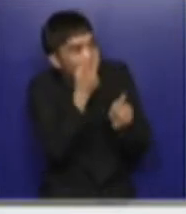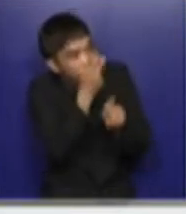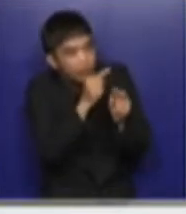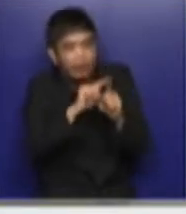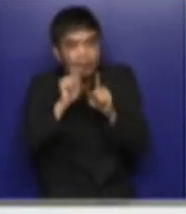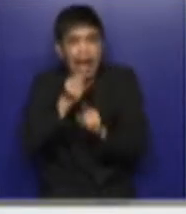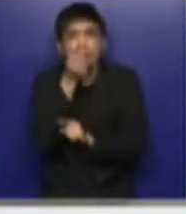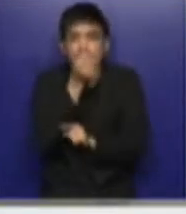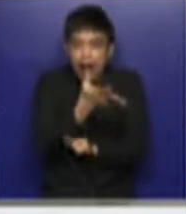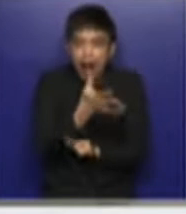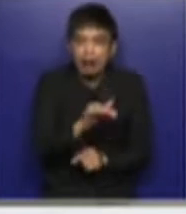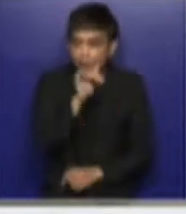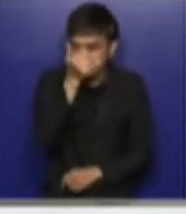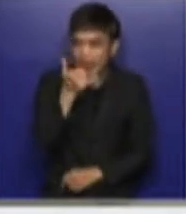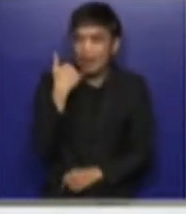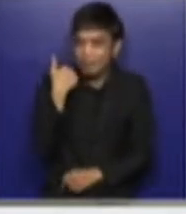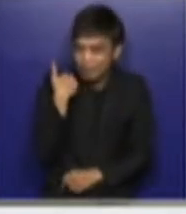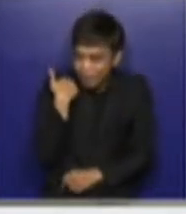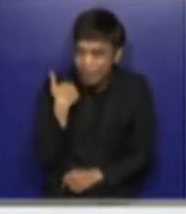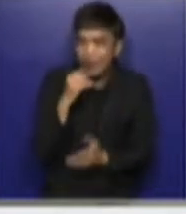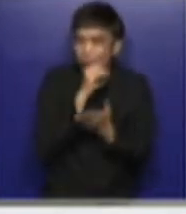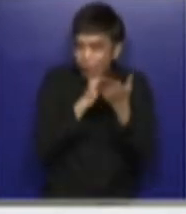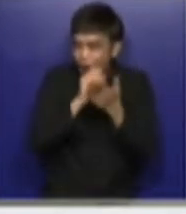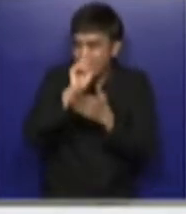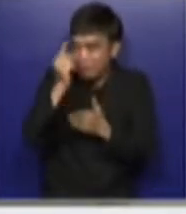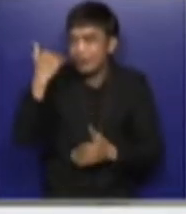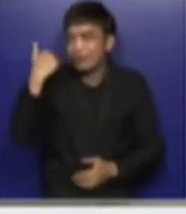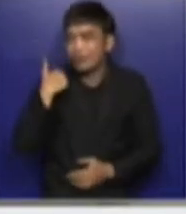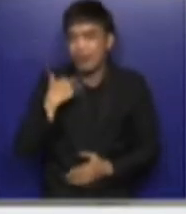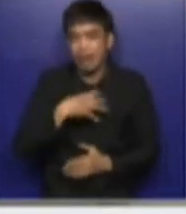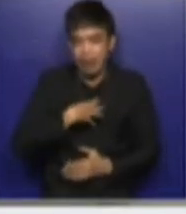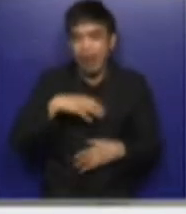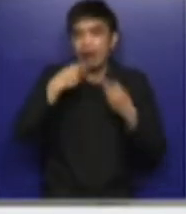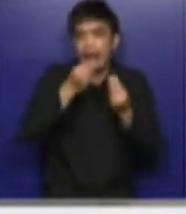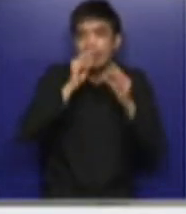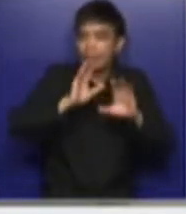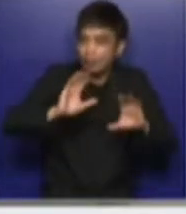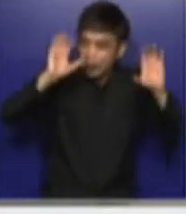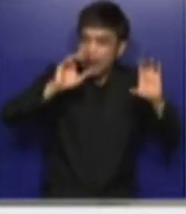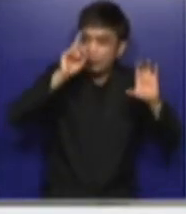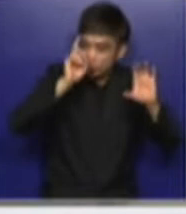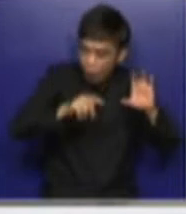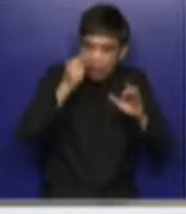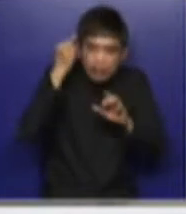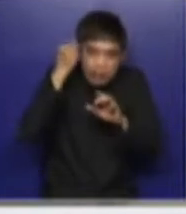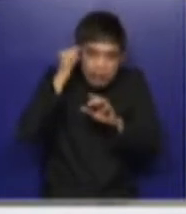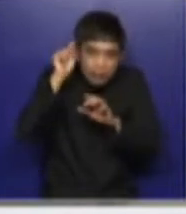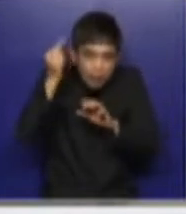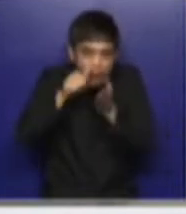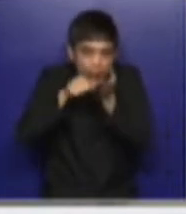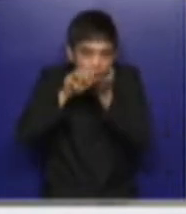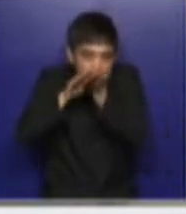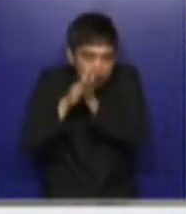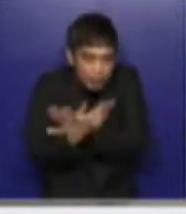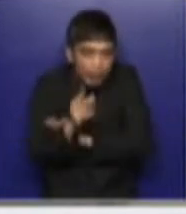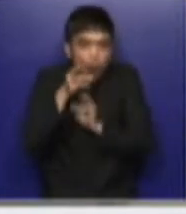เดี๋ยวต่อไปก็อาจจะมีกรณีเช่นนี้อีกนะคะดิฉันอยากให้หน่วยงานของรัฐเปลี่ยนแนวคิดในเรื่องศิลปะวัฒนธรรมเมื่อมีการแพร่กระจายท